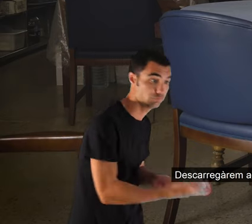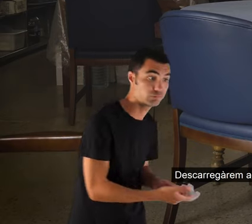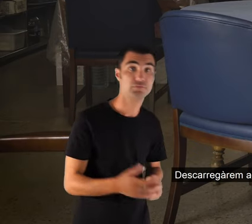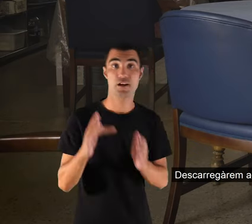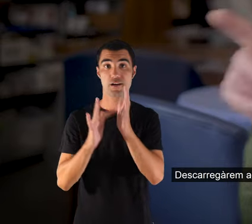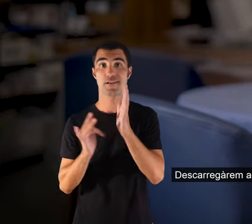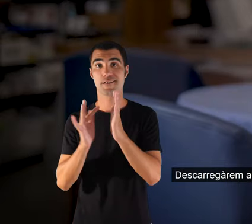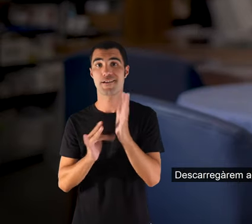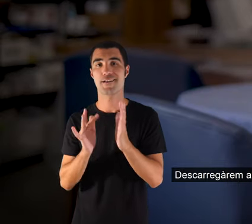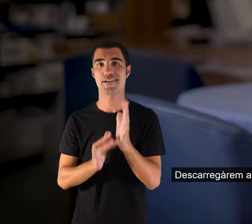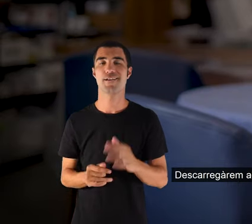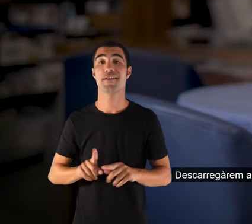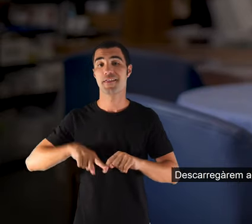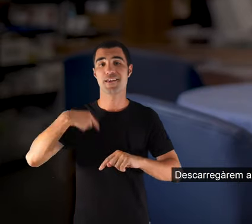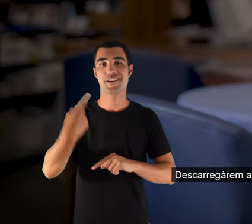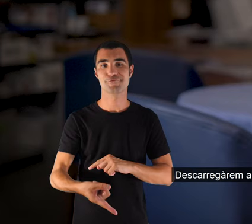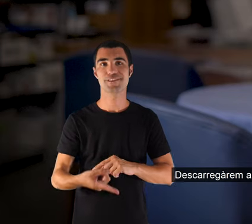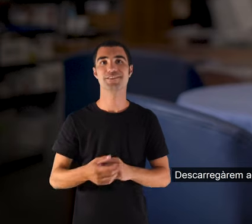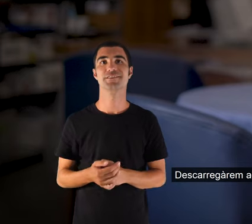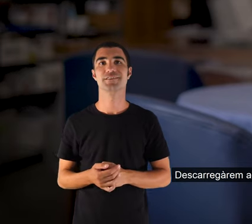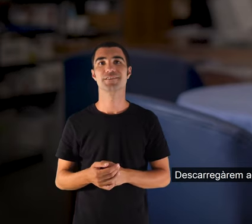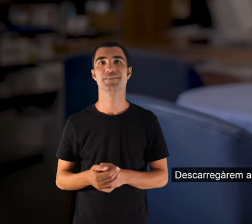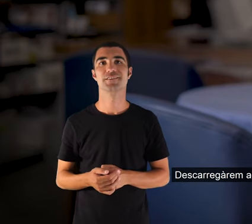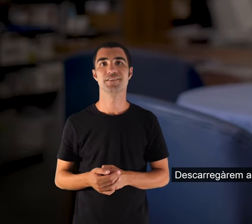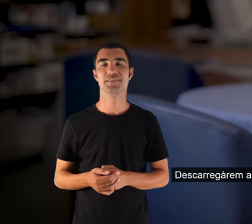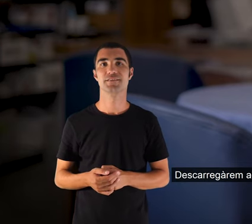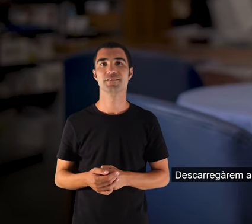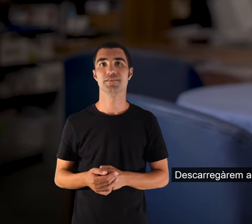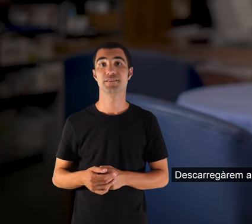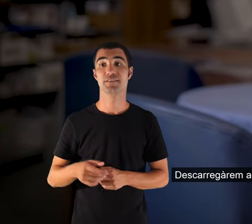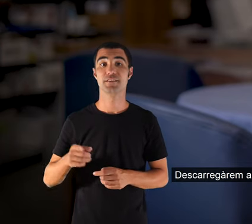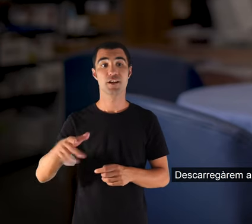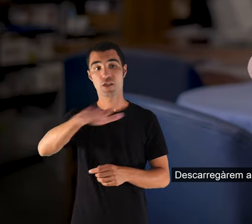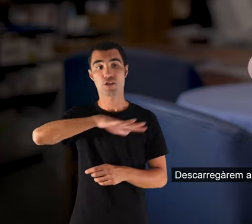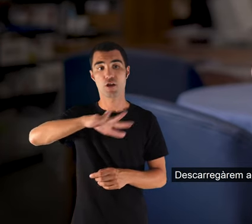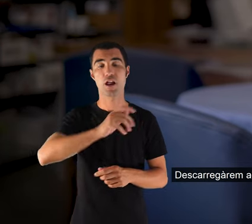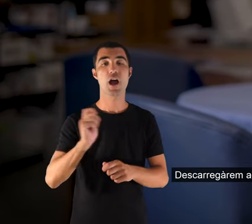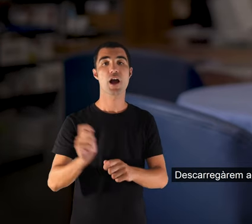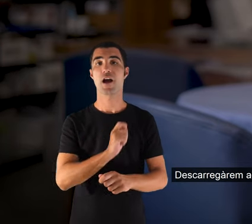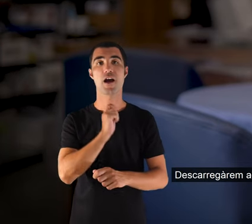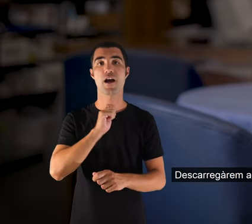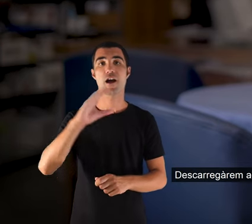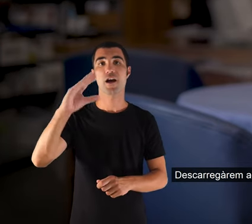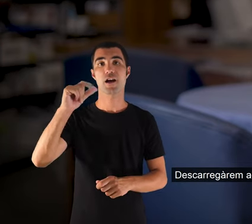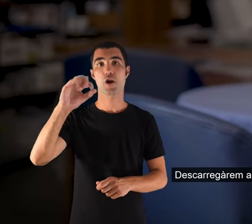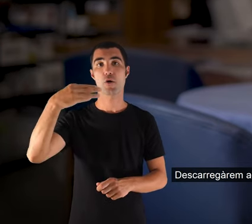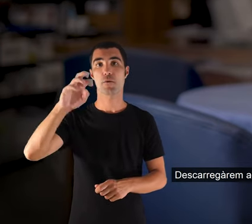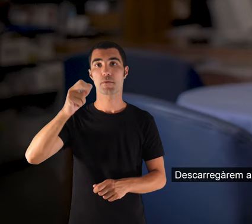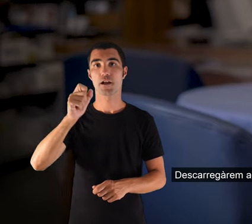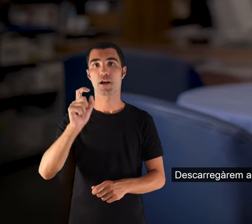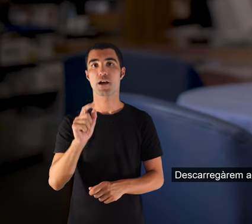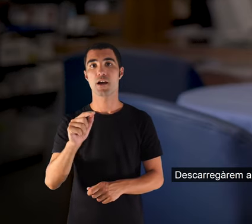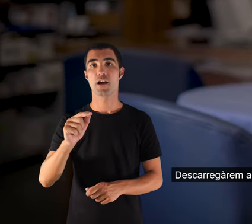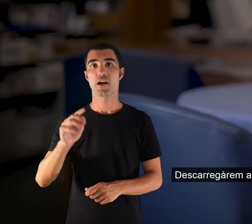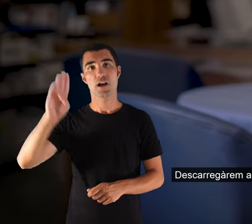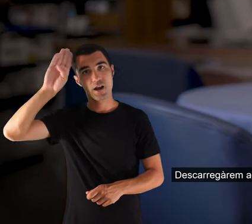aquest arròs. I llavors anàrem a la calobra a descarregar cigrons i